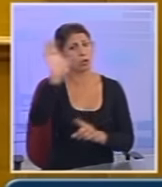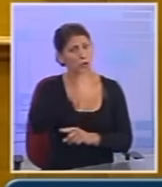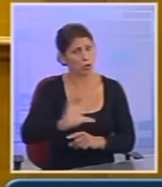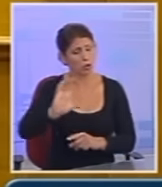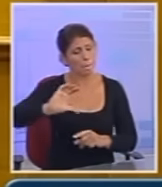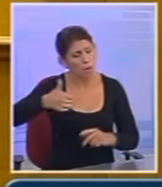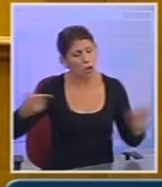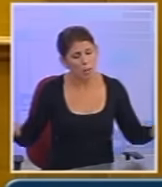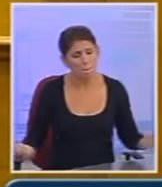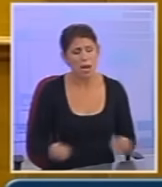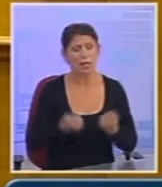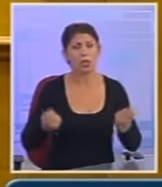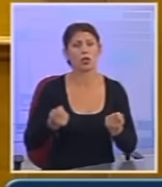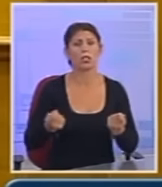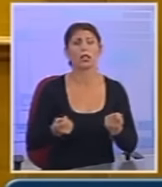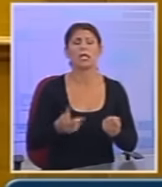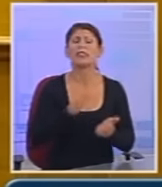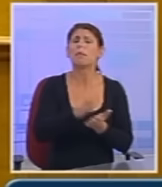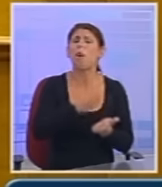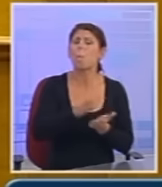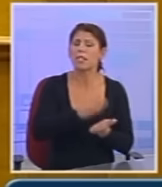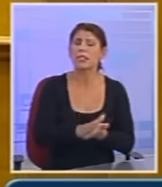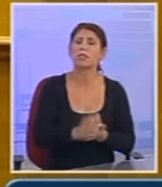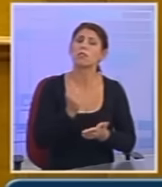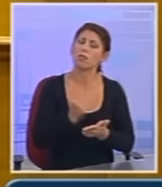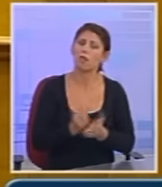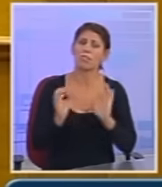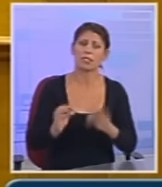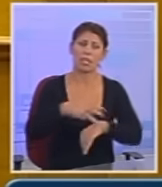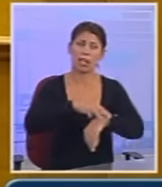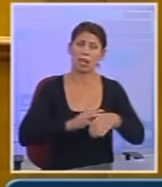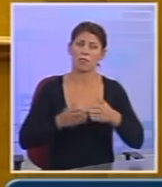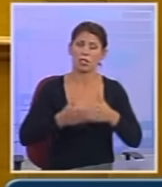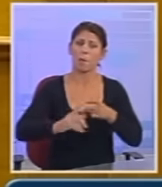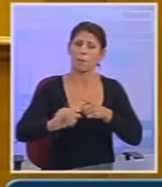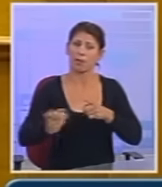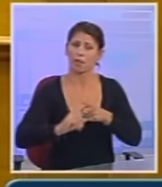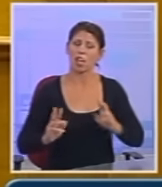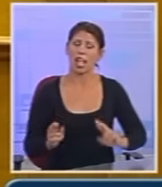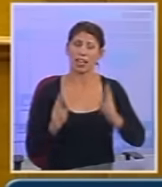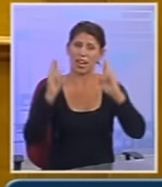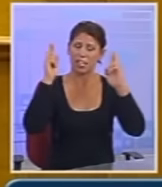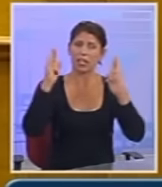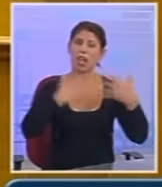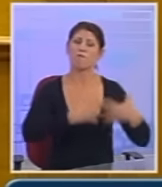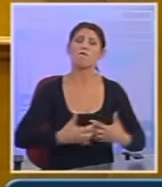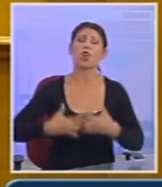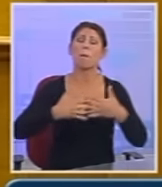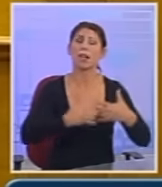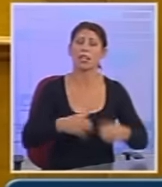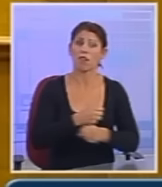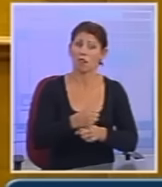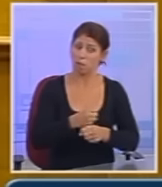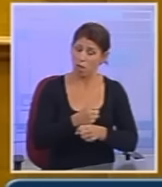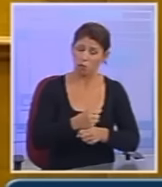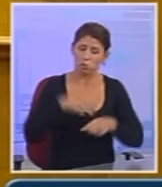πρωτογενή παραγωγή, την τυποποίηση και την ναυτιλία με τις συνδυαζόμενες μεταφορές, την ενέργεια, τη βιομηχανία φαρμάκου και